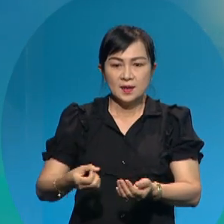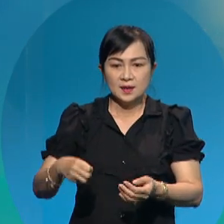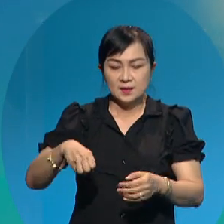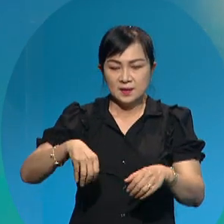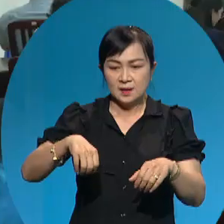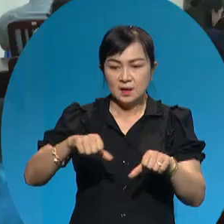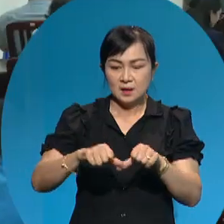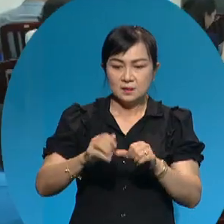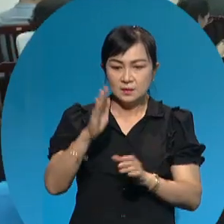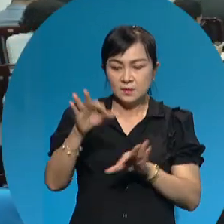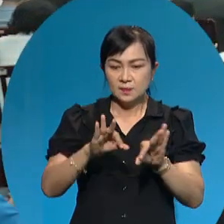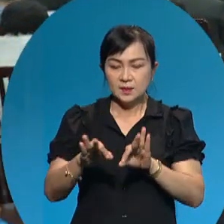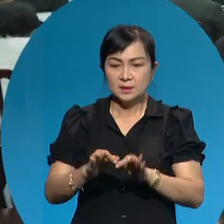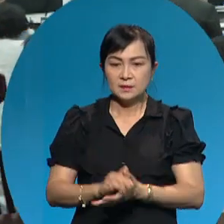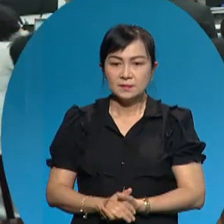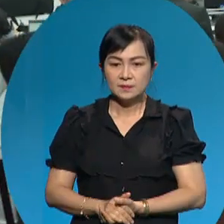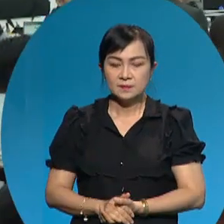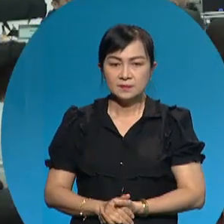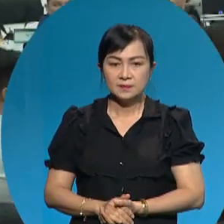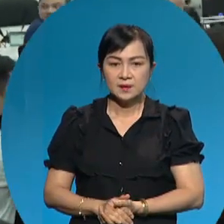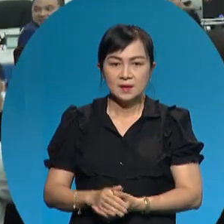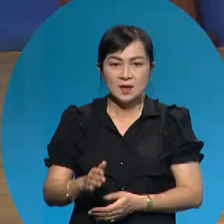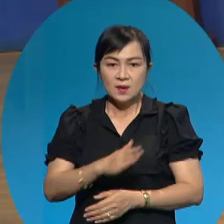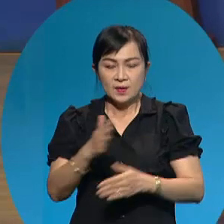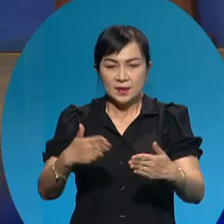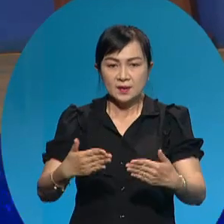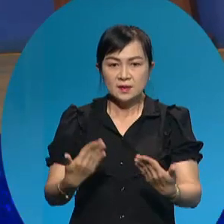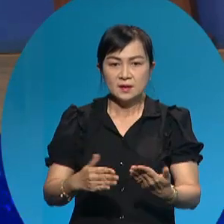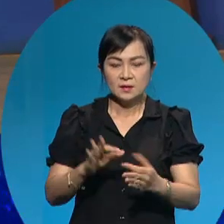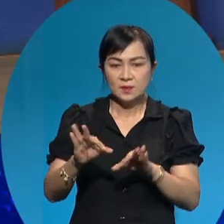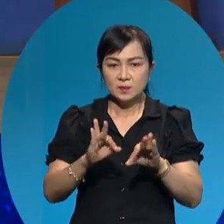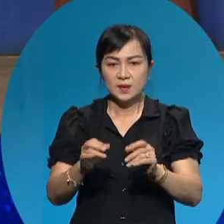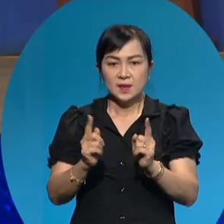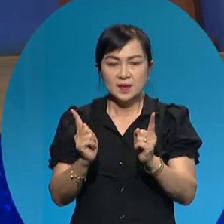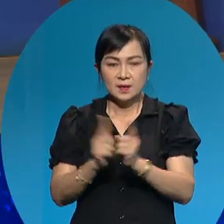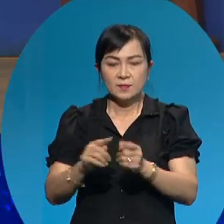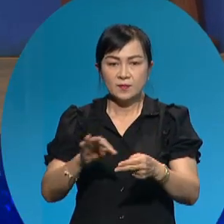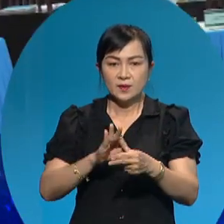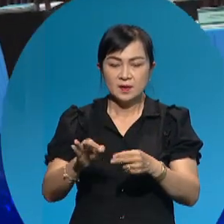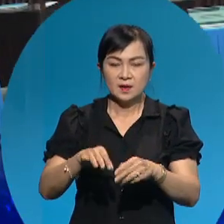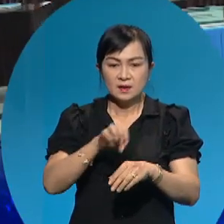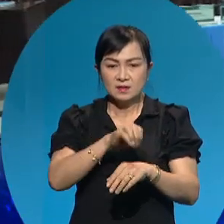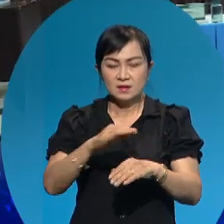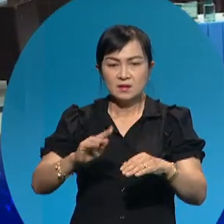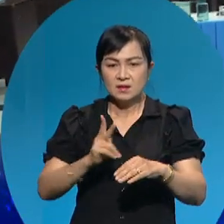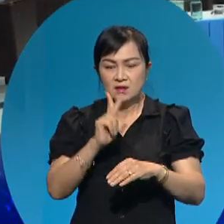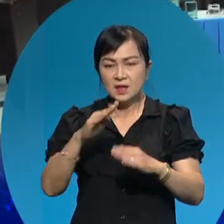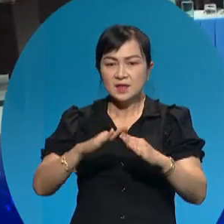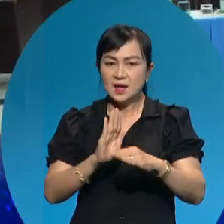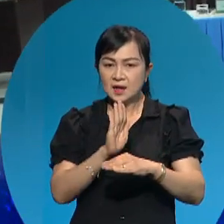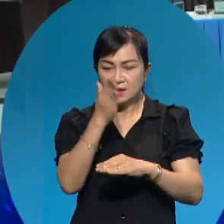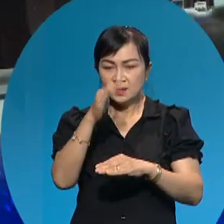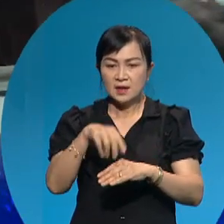phố. Mặc dù có tốc độ phát triển nhanh nhưng Thành phố Hồ Chí Minh đang đối mặt với các vấn đề phát thải khí nhà kính lớn, chiếm